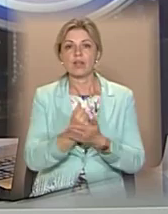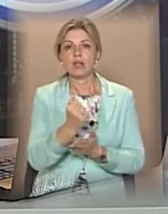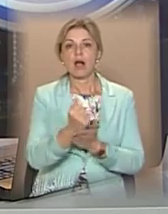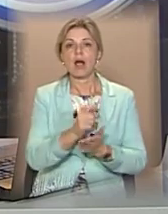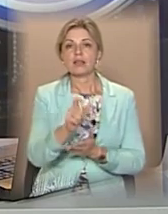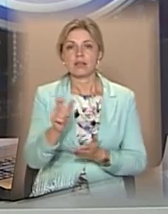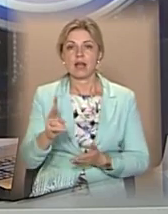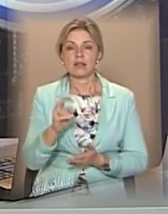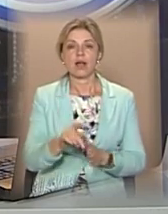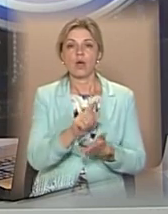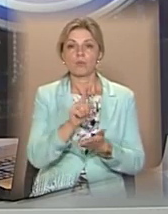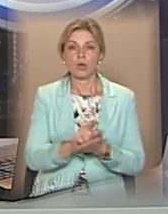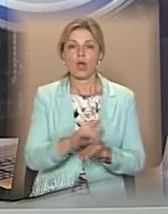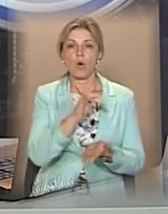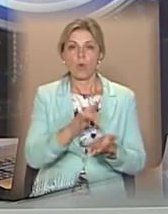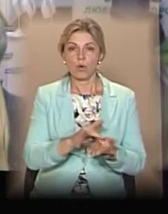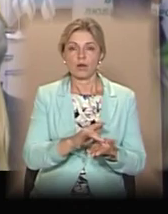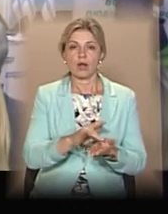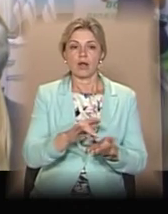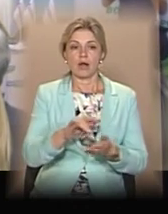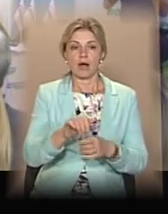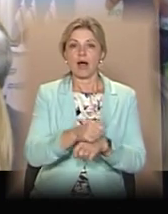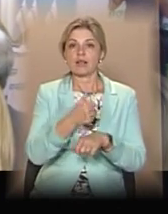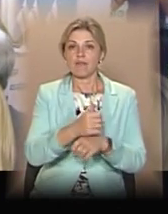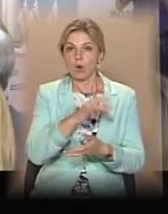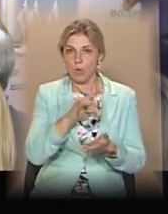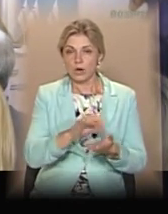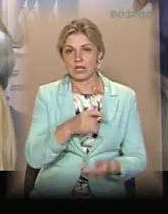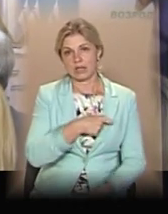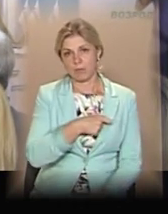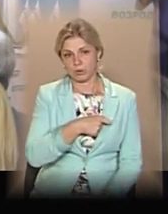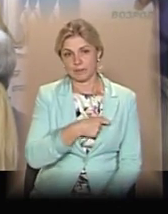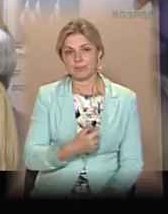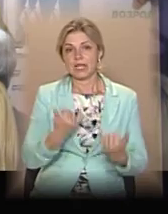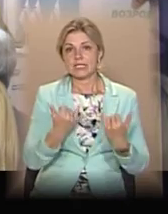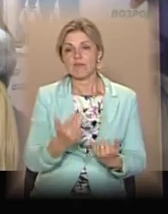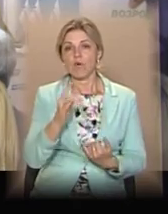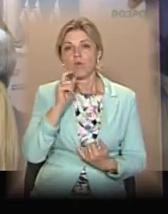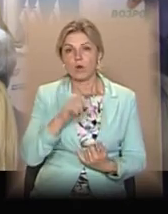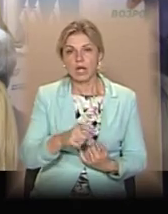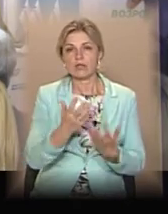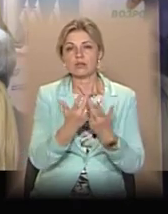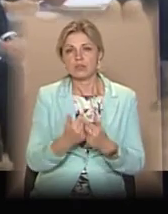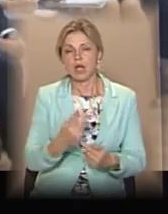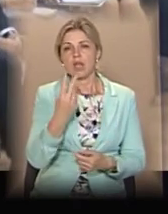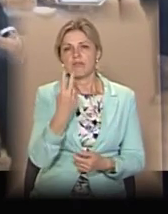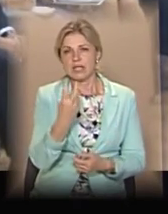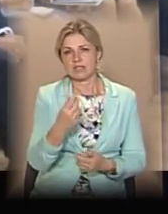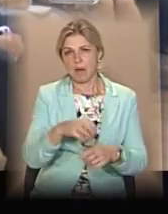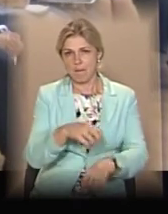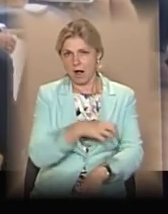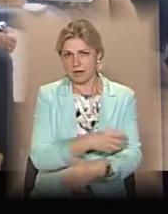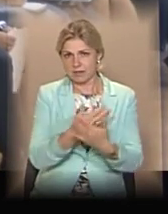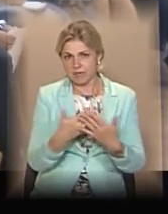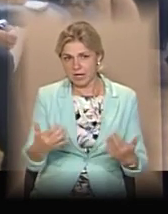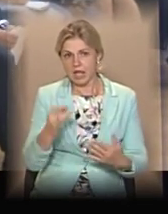та Миколаївського міського голови. Сьогодні в Україні налічується понад 200 політичних партій. Головною відмінністю від опонентів